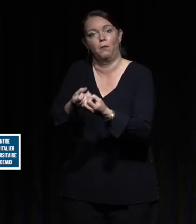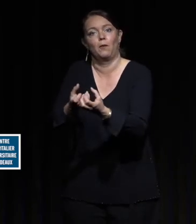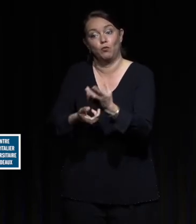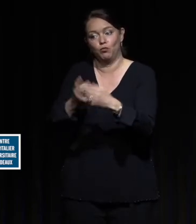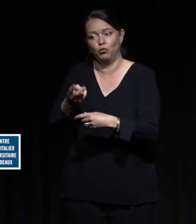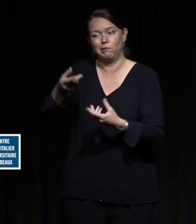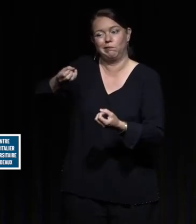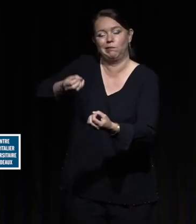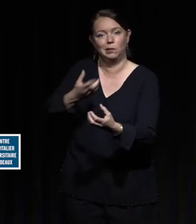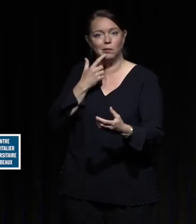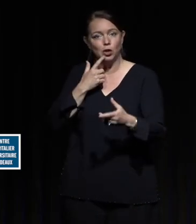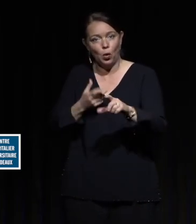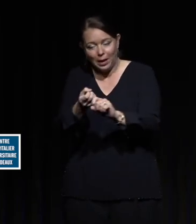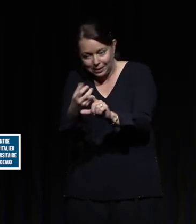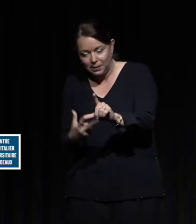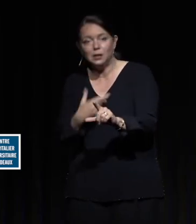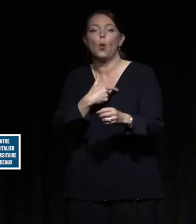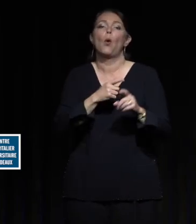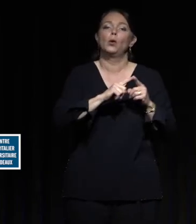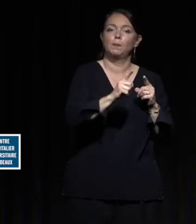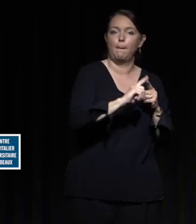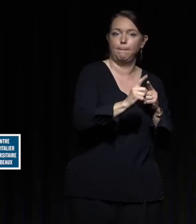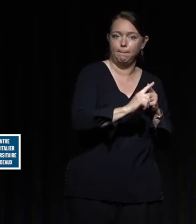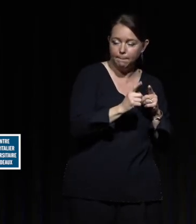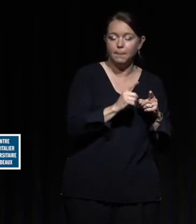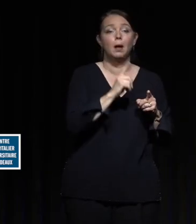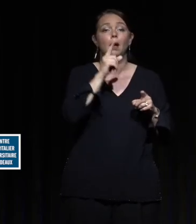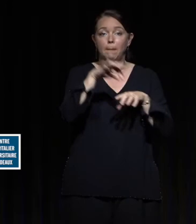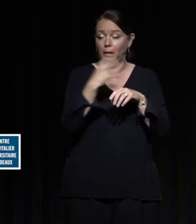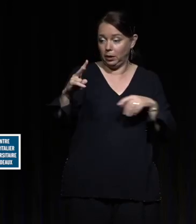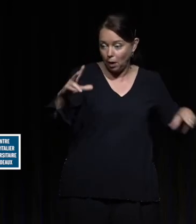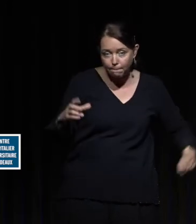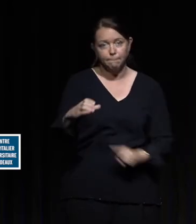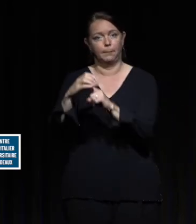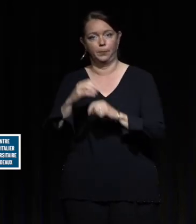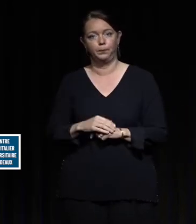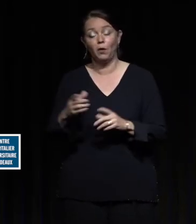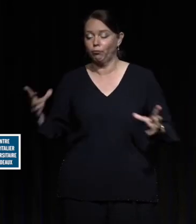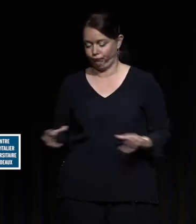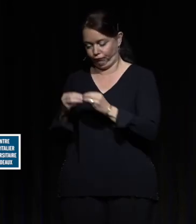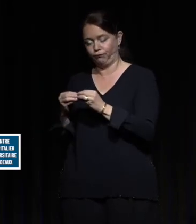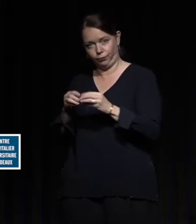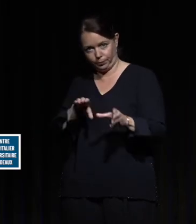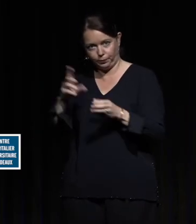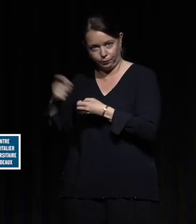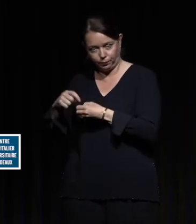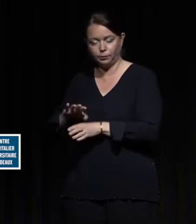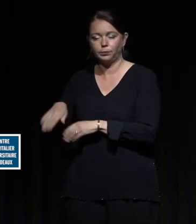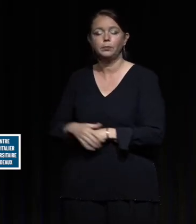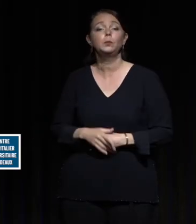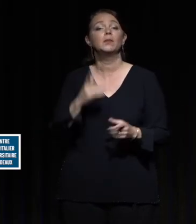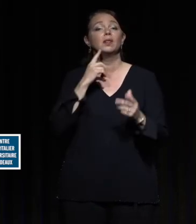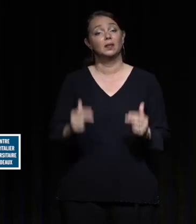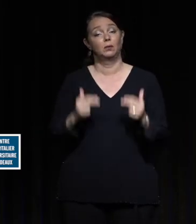moins des inséminations avec le sperme du conjoint. Lorsque vous avez un stade plus important, vous irez soit à la